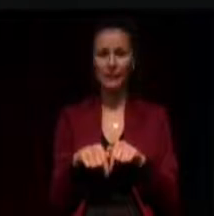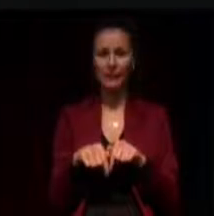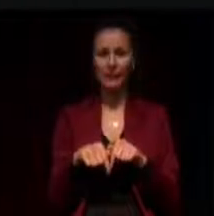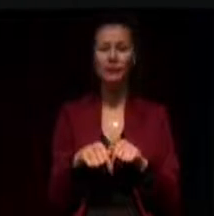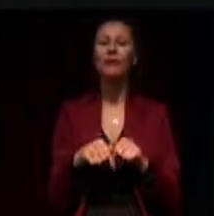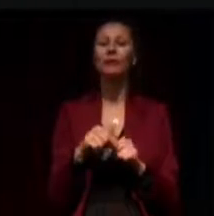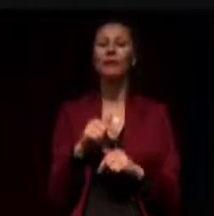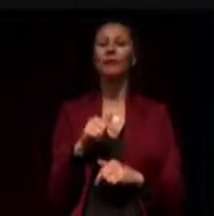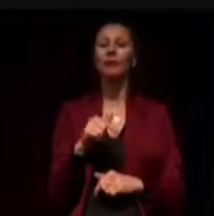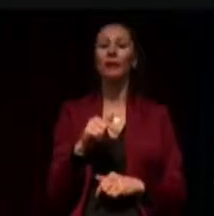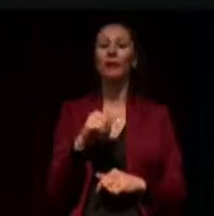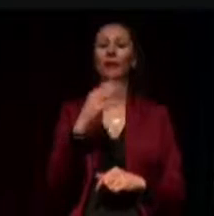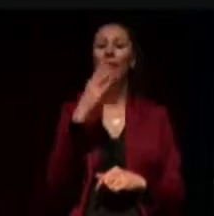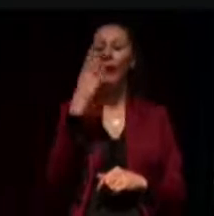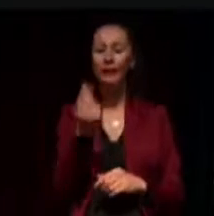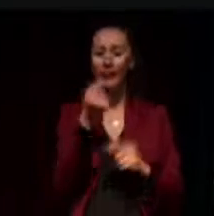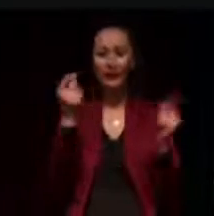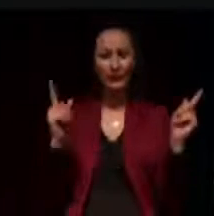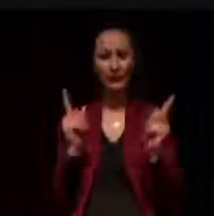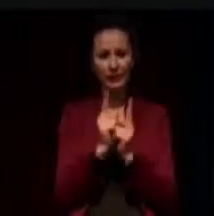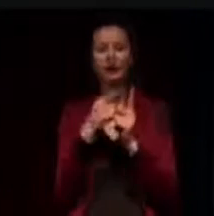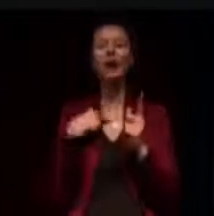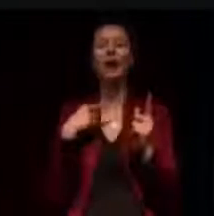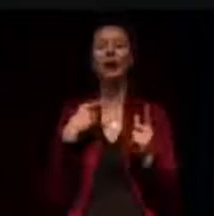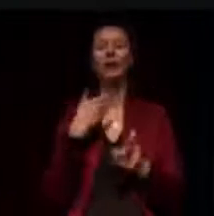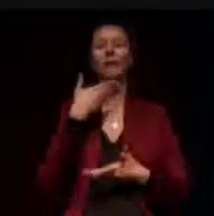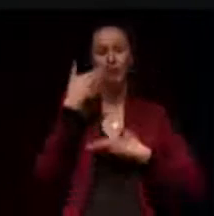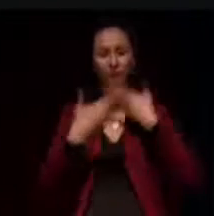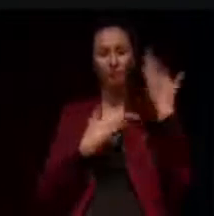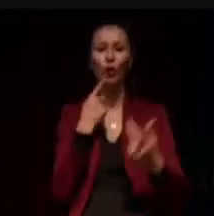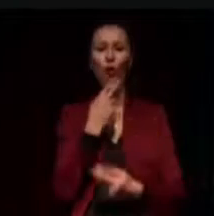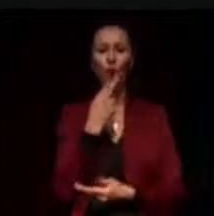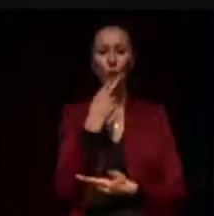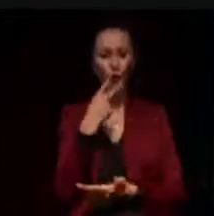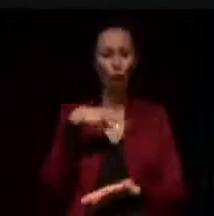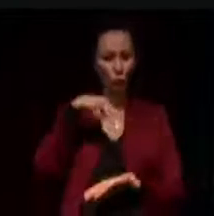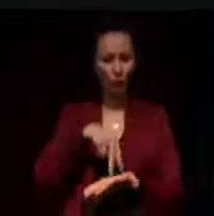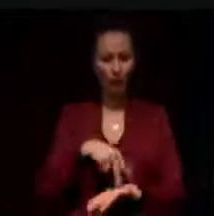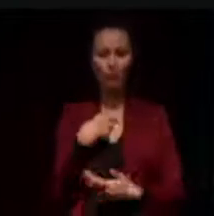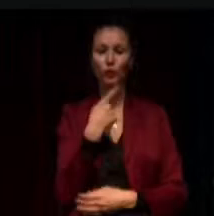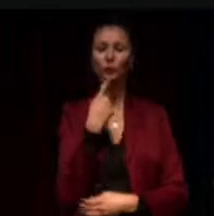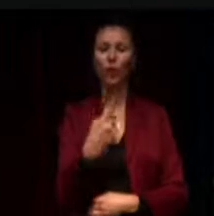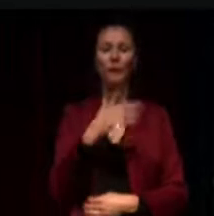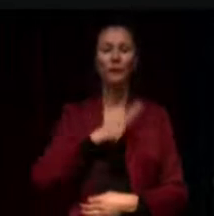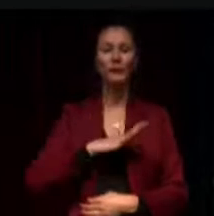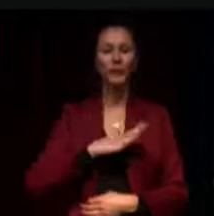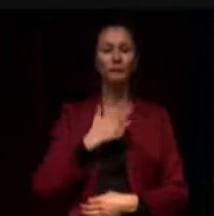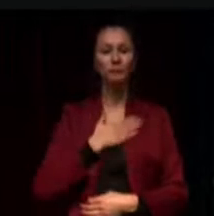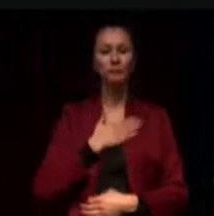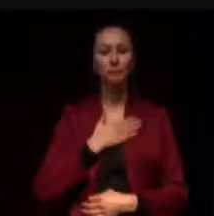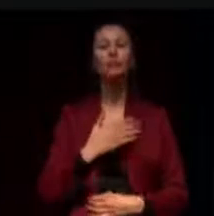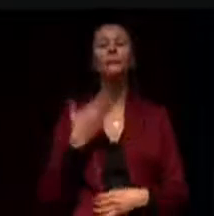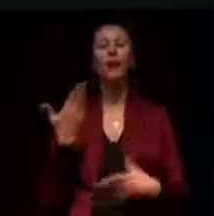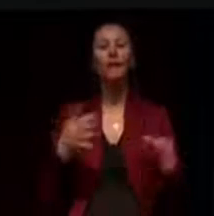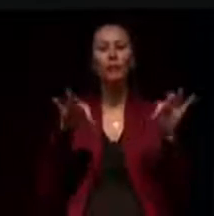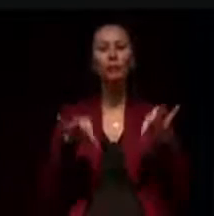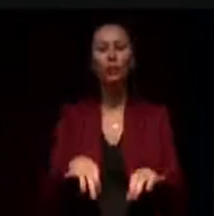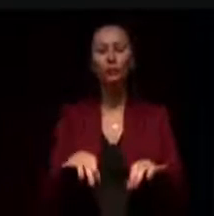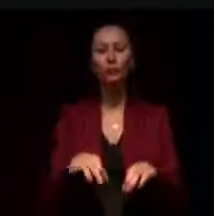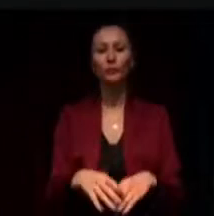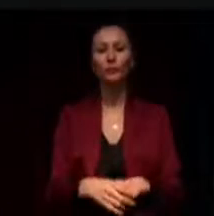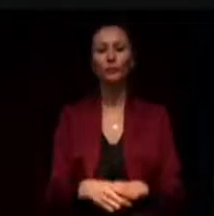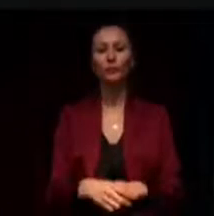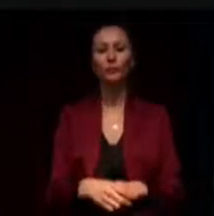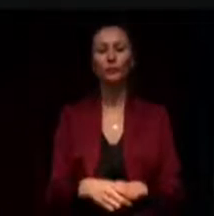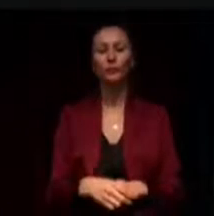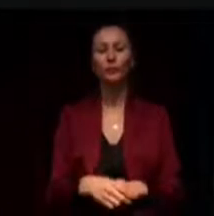fazla olabilir ama onları en rasyonel şekilde özetleyerek konuşacağımı söylemek isterim. Evet, bugün